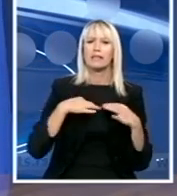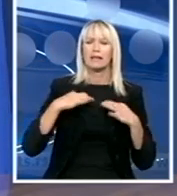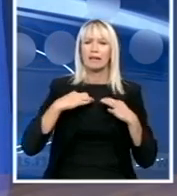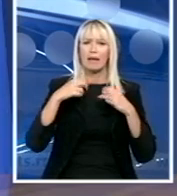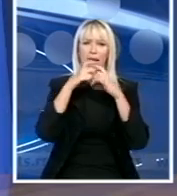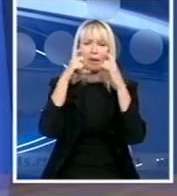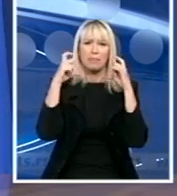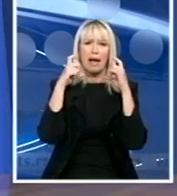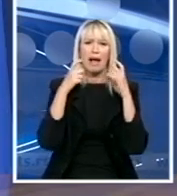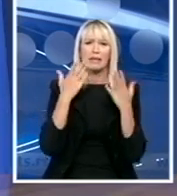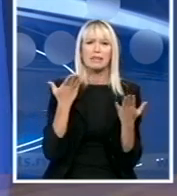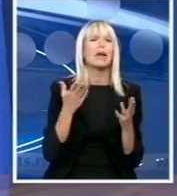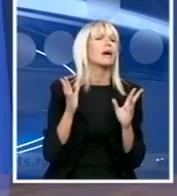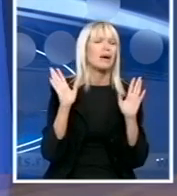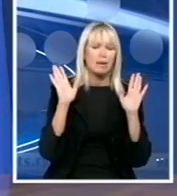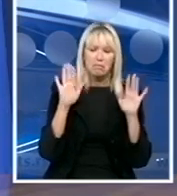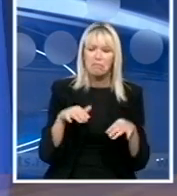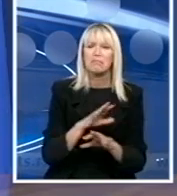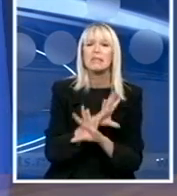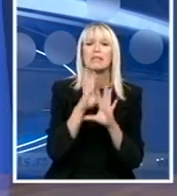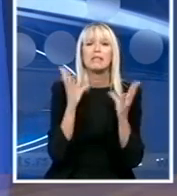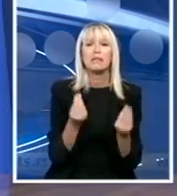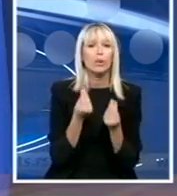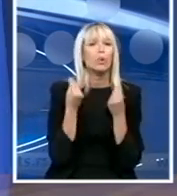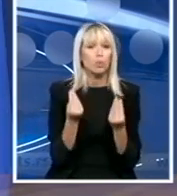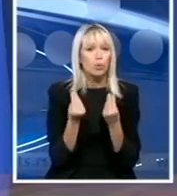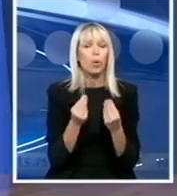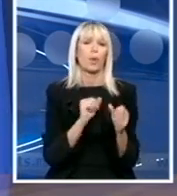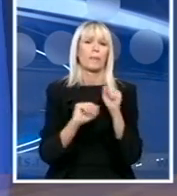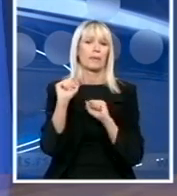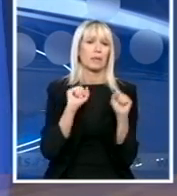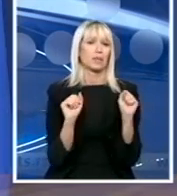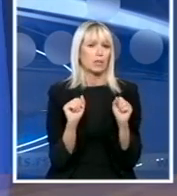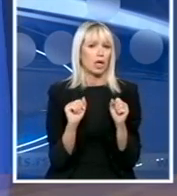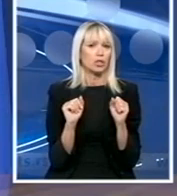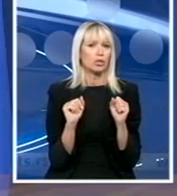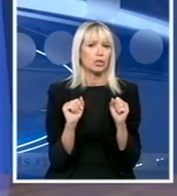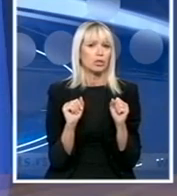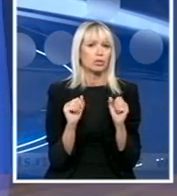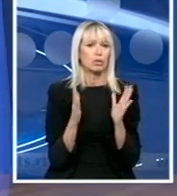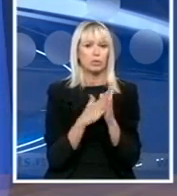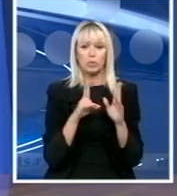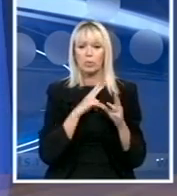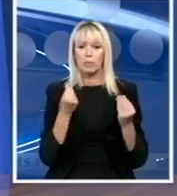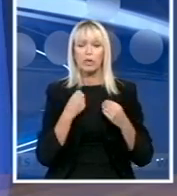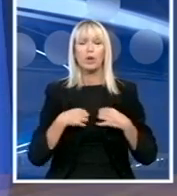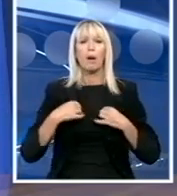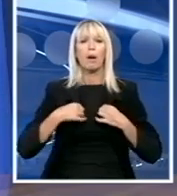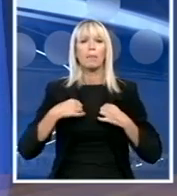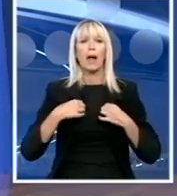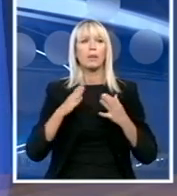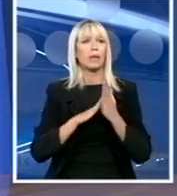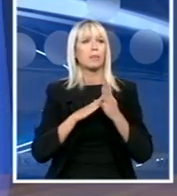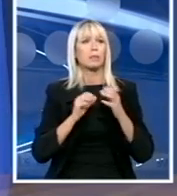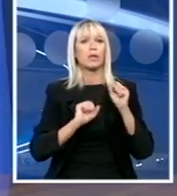mislim da je potrebna zato što su to apsolutno, to je iz domaće radinosti. Vi ako imate platno koje štiti, da ne